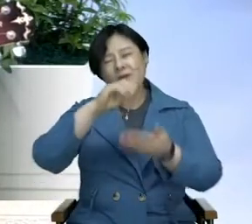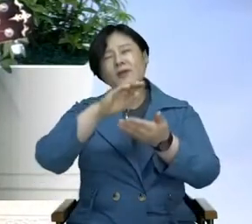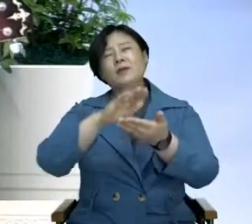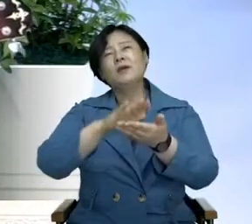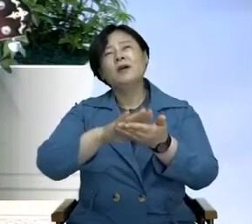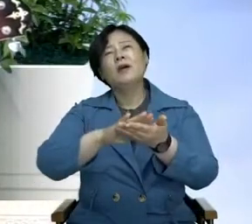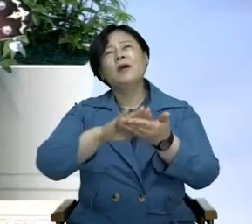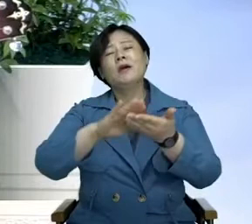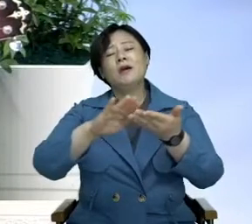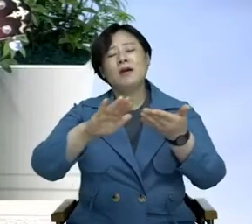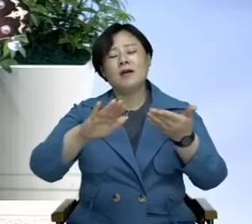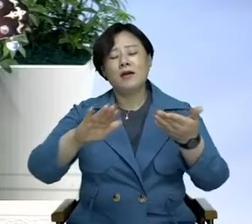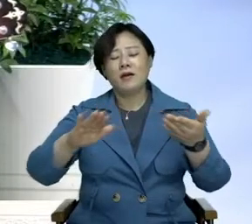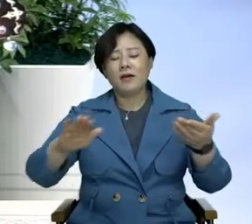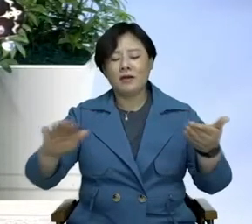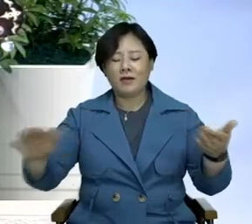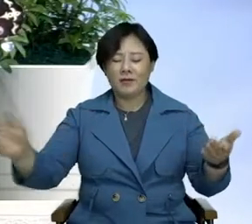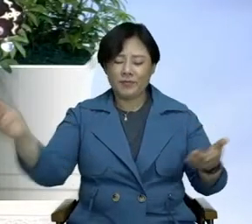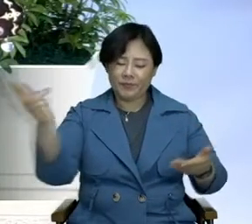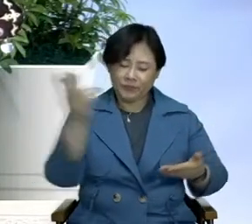선하십니다.